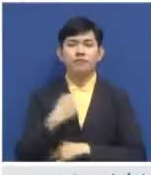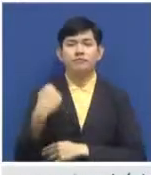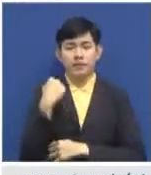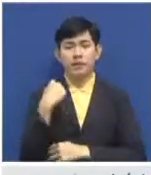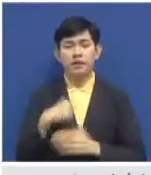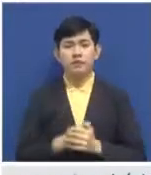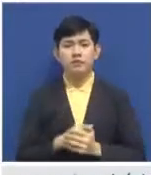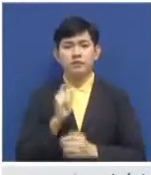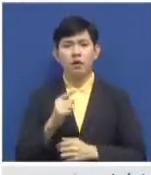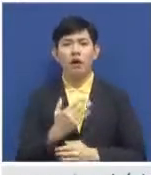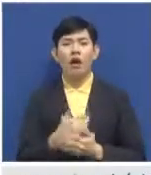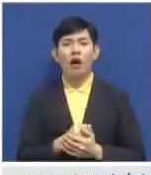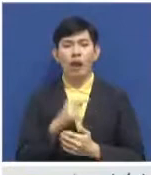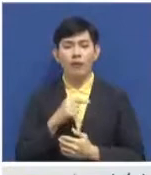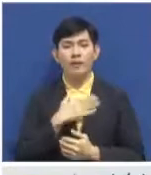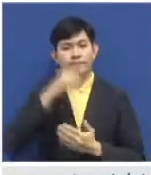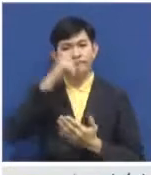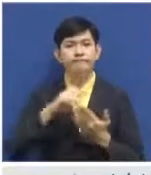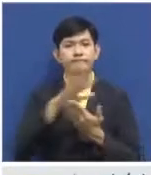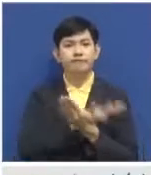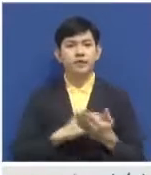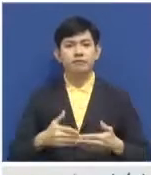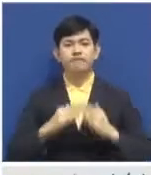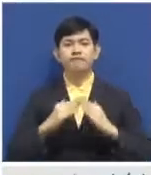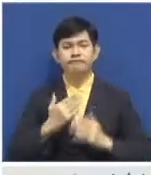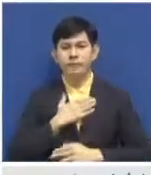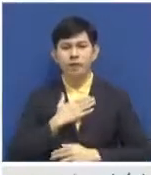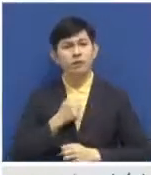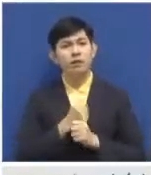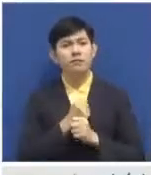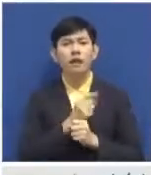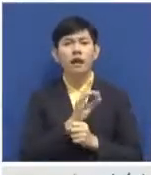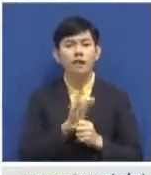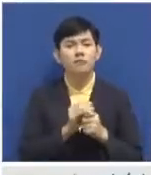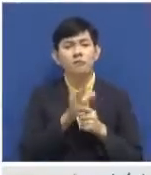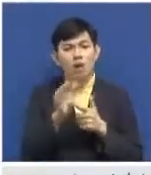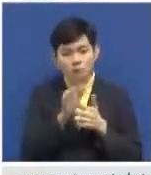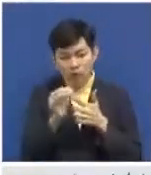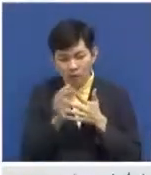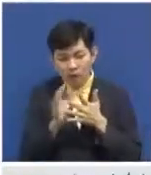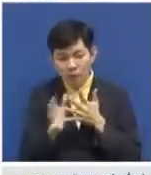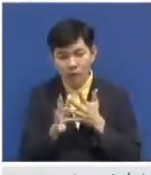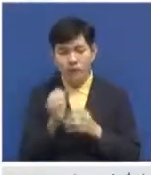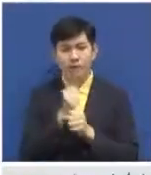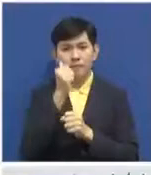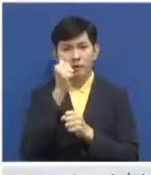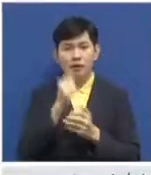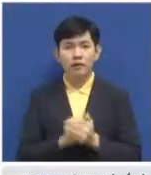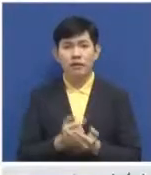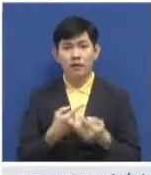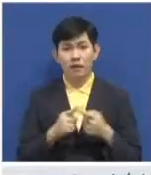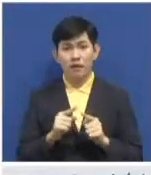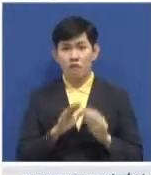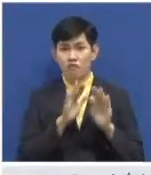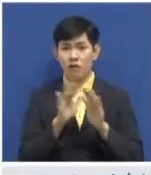ลักเรื่องความเป็นรัฐเดี่ยวเอาไว้แล้วที่เหลือท่านก็ร่างในสูตรอื่นๆกันต่อนะครับนี่คือกรอบที่เราคิดกันไว้นะครับอยากจะฝากเรียนท่านด้วยว่าน